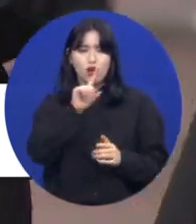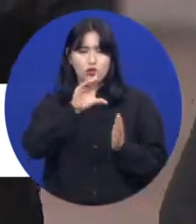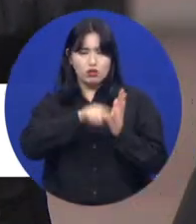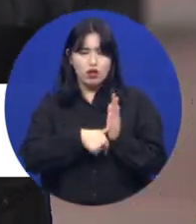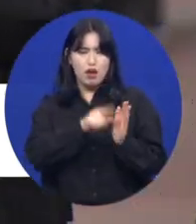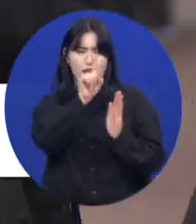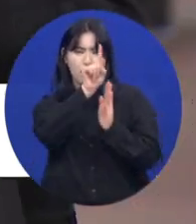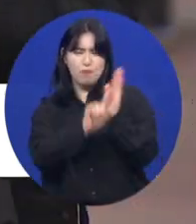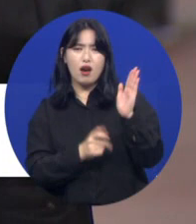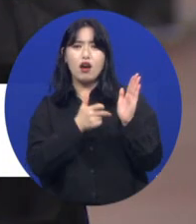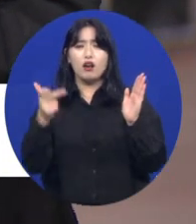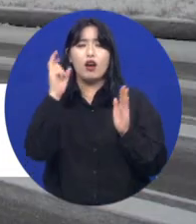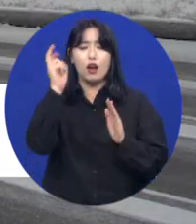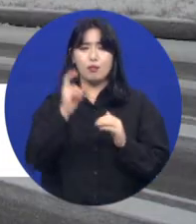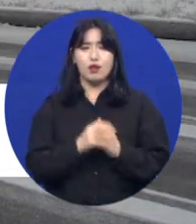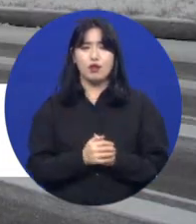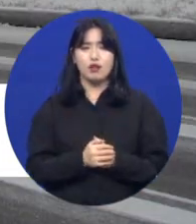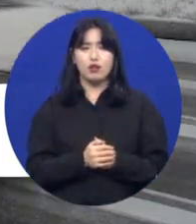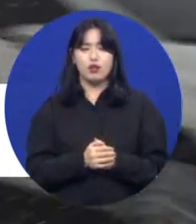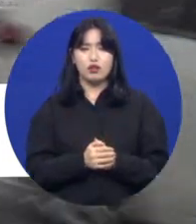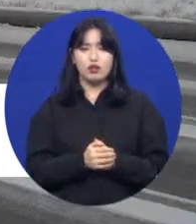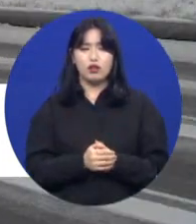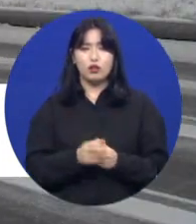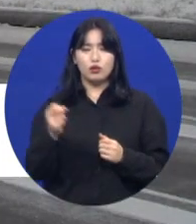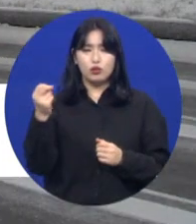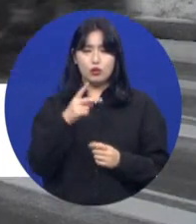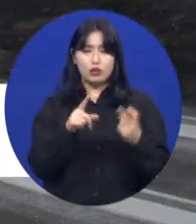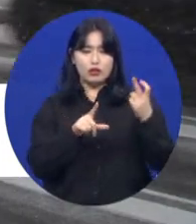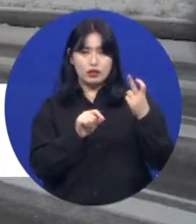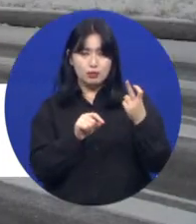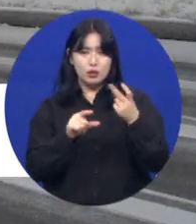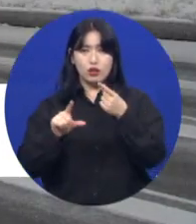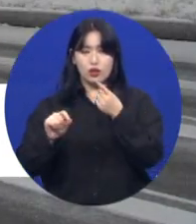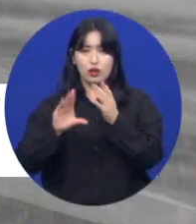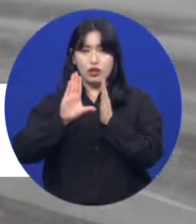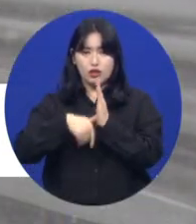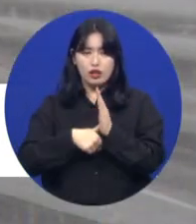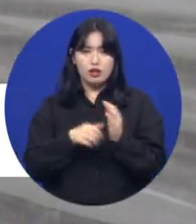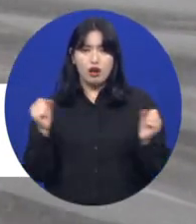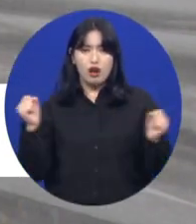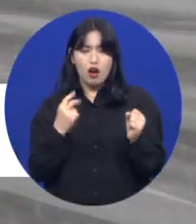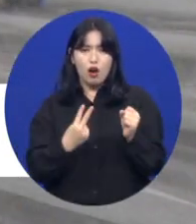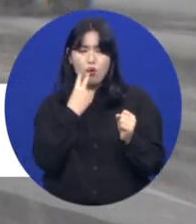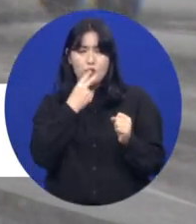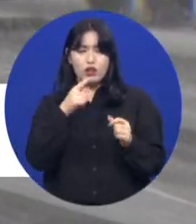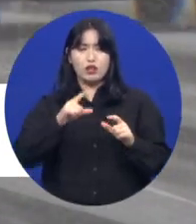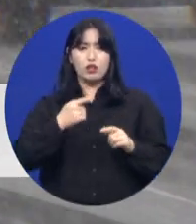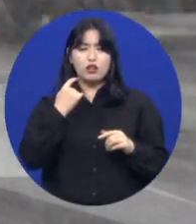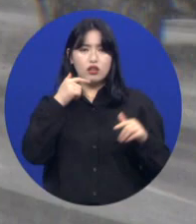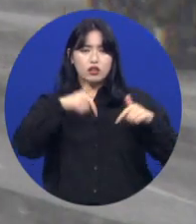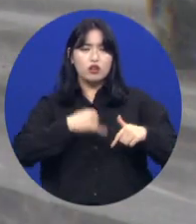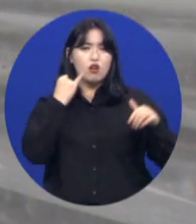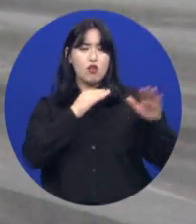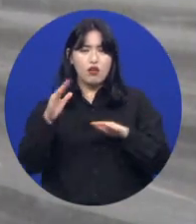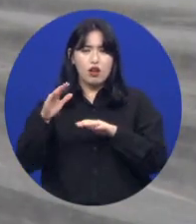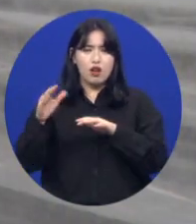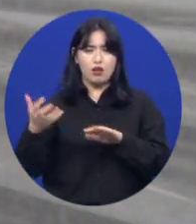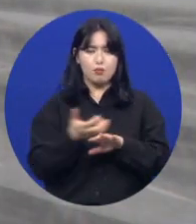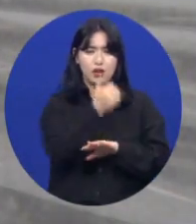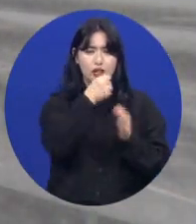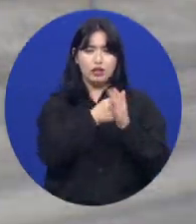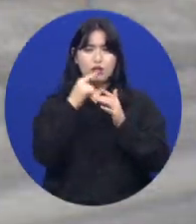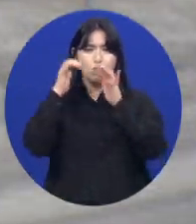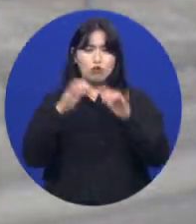폭으로 떨어지겠다고 예보했습니다. 또 12월과 1월에는 찬 공기가 서해를 지나면서 많은 눈이 내릴 때가